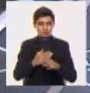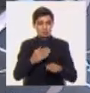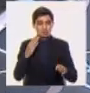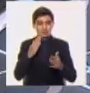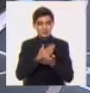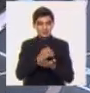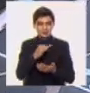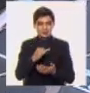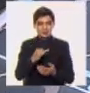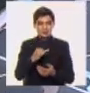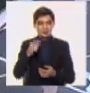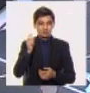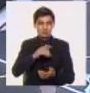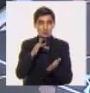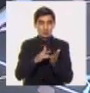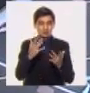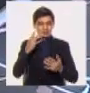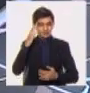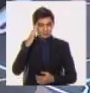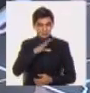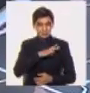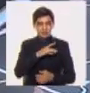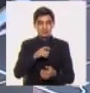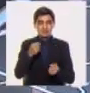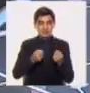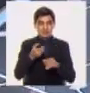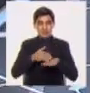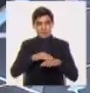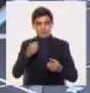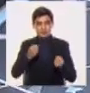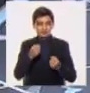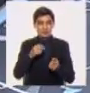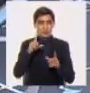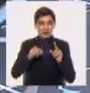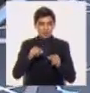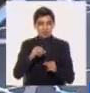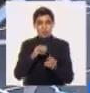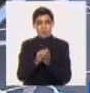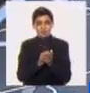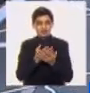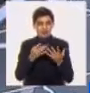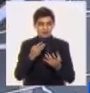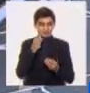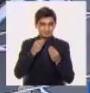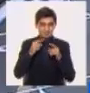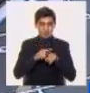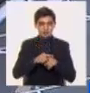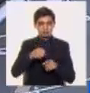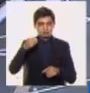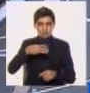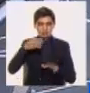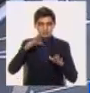въезде в мегаполис. Грузовики, груженные молочной продукцией, овощами и ягодами, простаивают на солнце